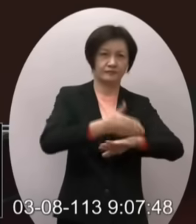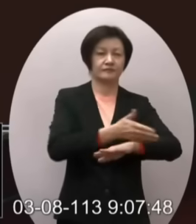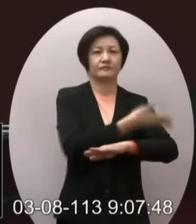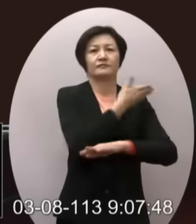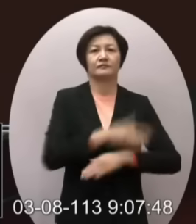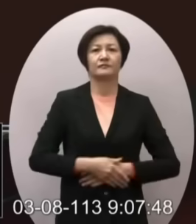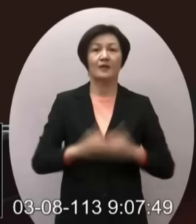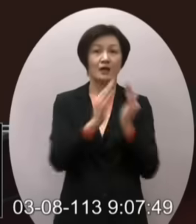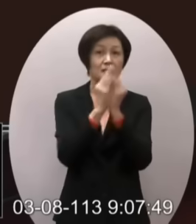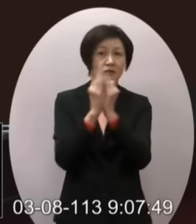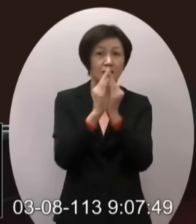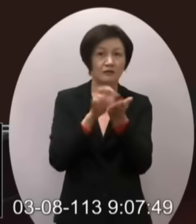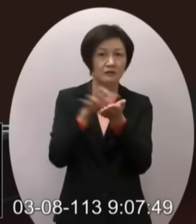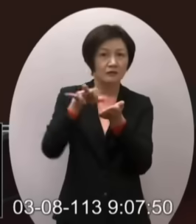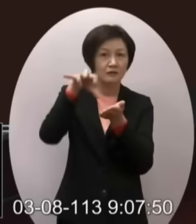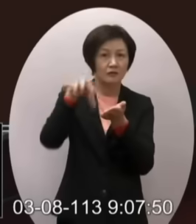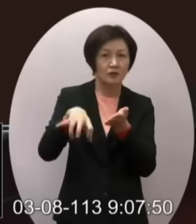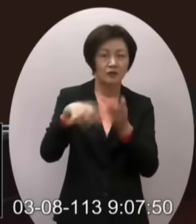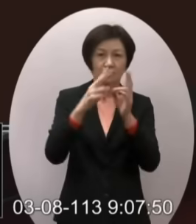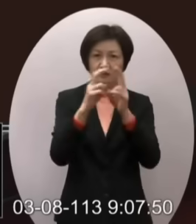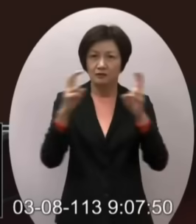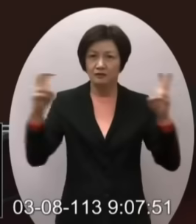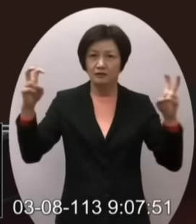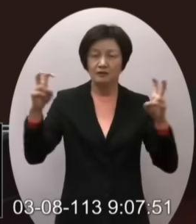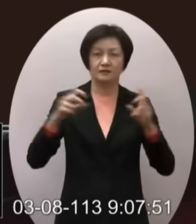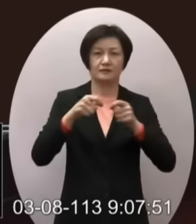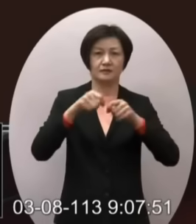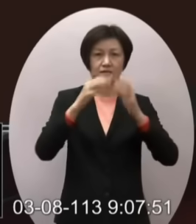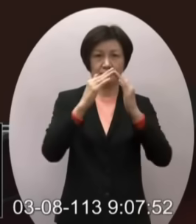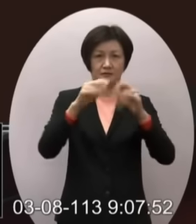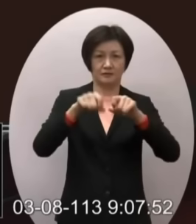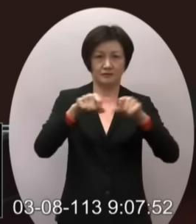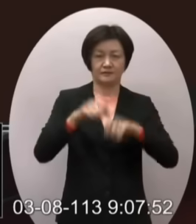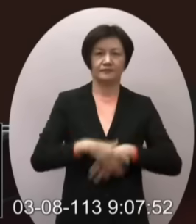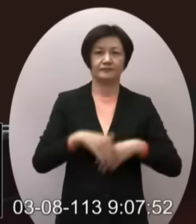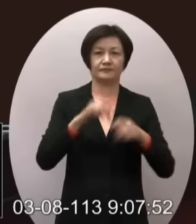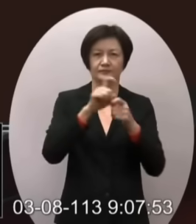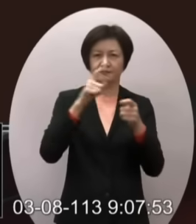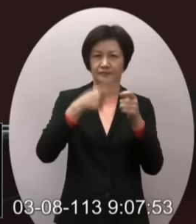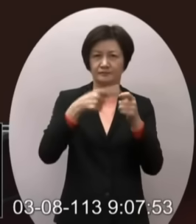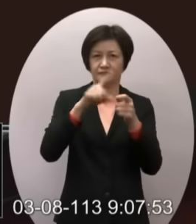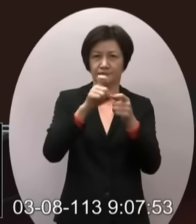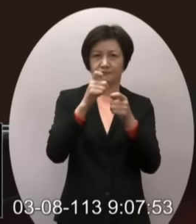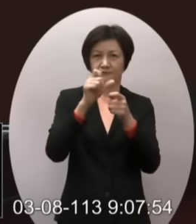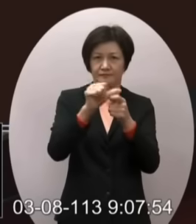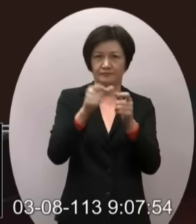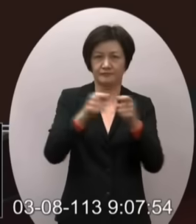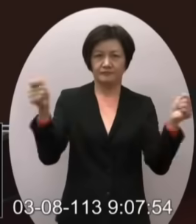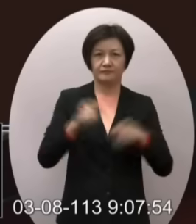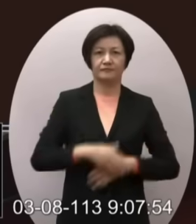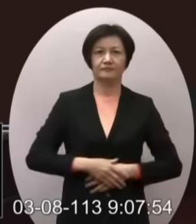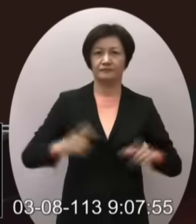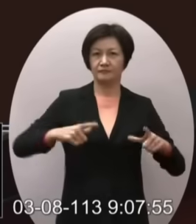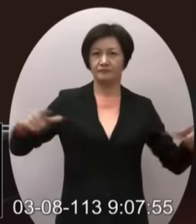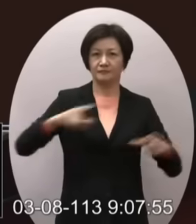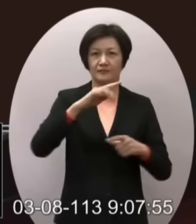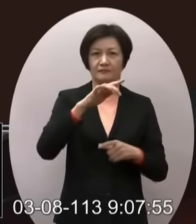桃园航空城的都市计划历时15年， 面积高达